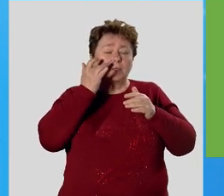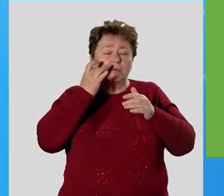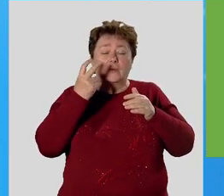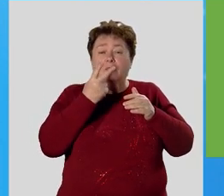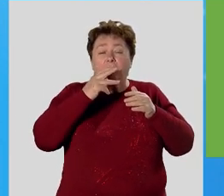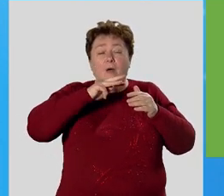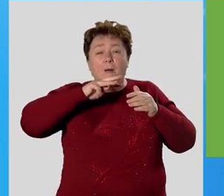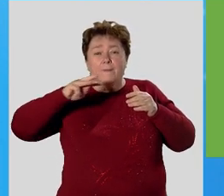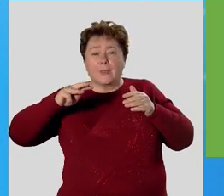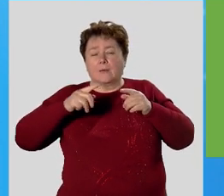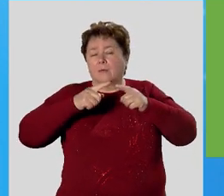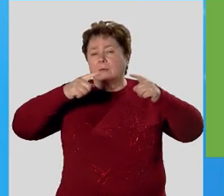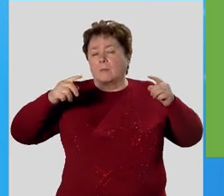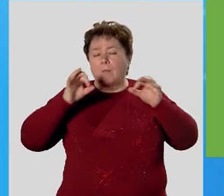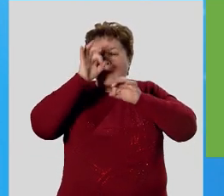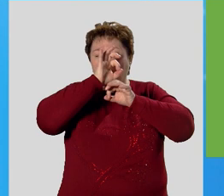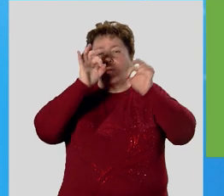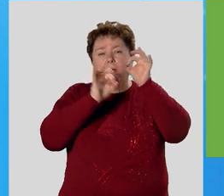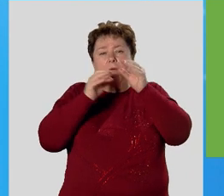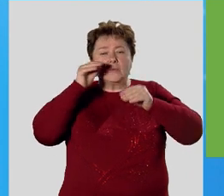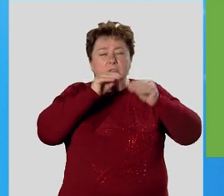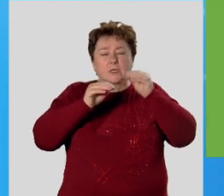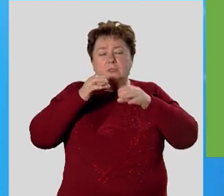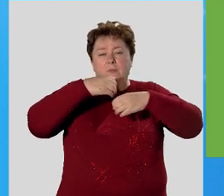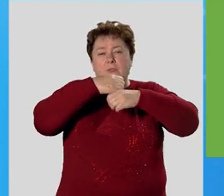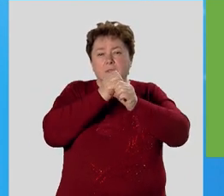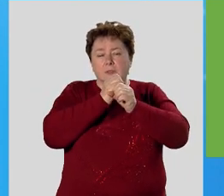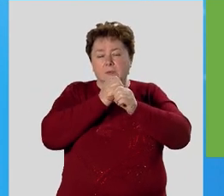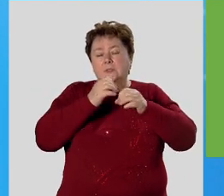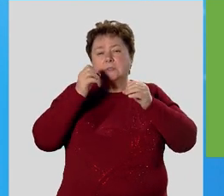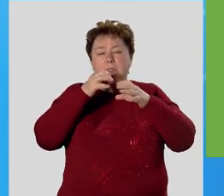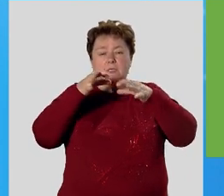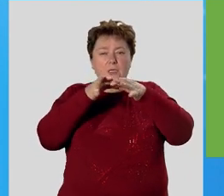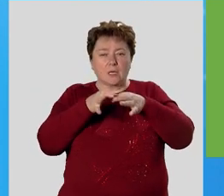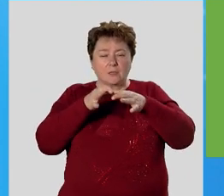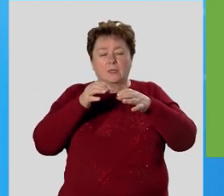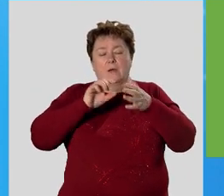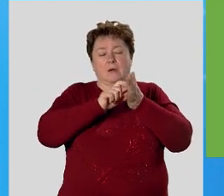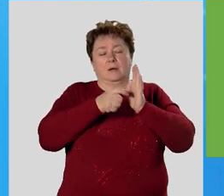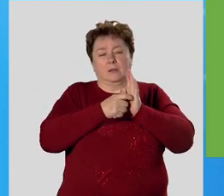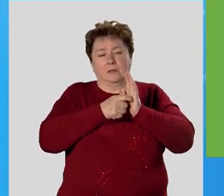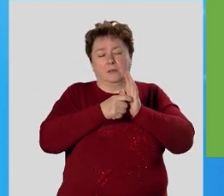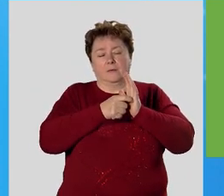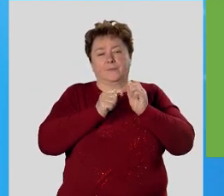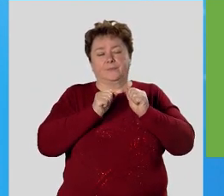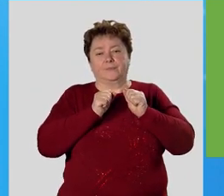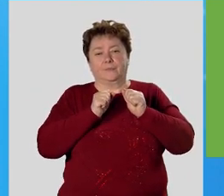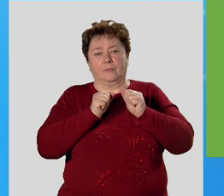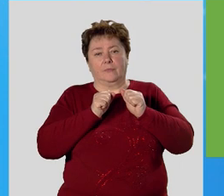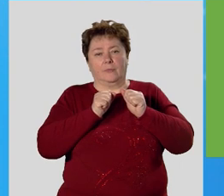2 метра гигантской молекулы вмещается в микроскопических ядрах наших клеток.